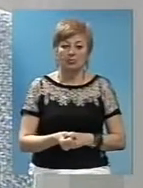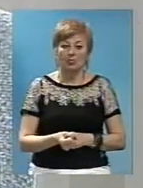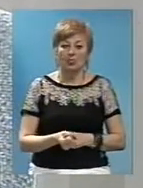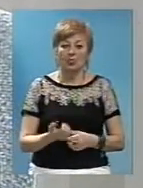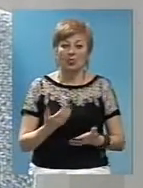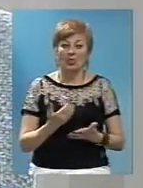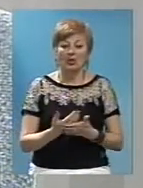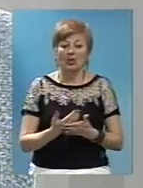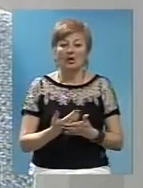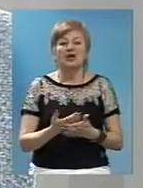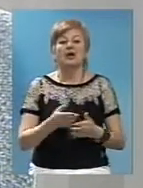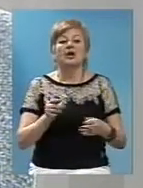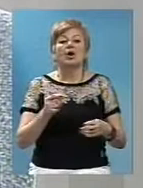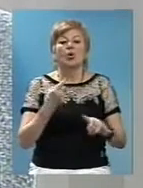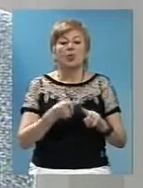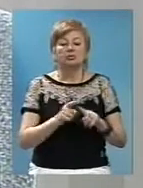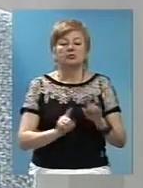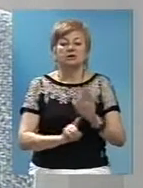Висхідної відправної точки